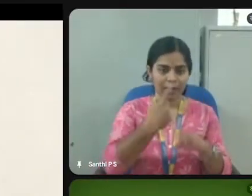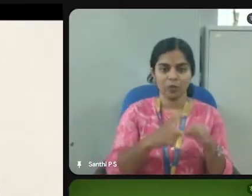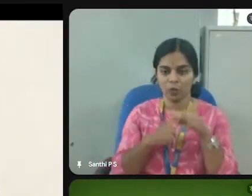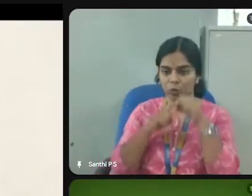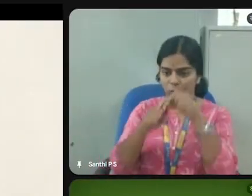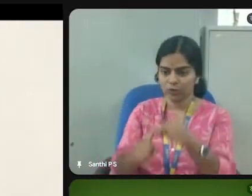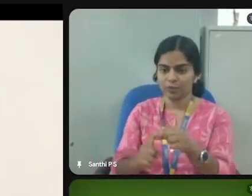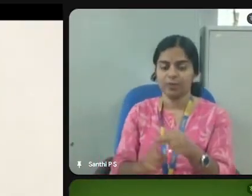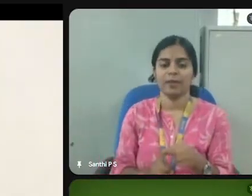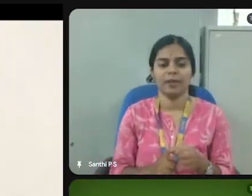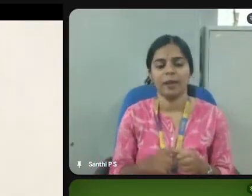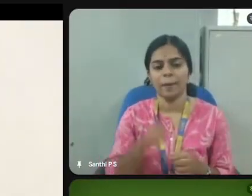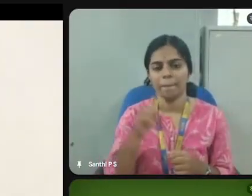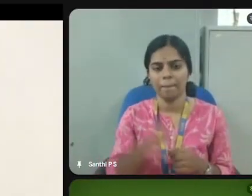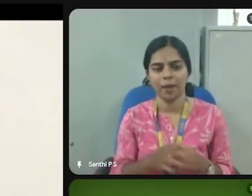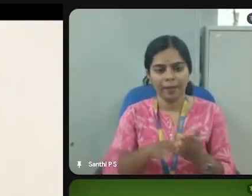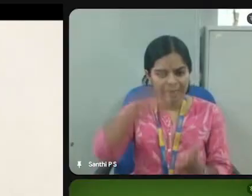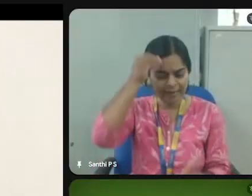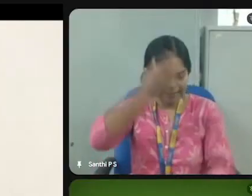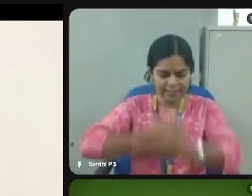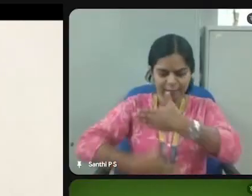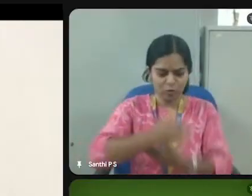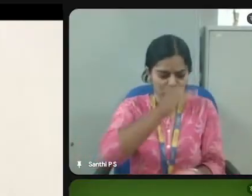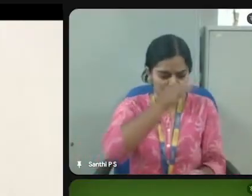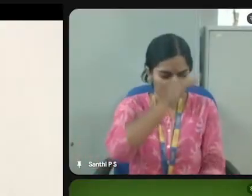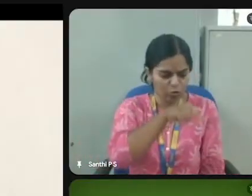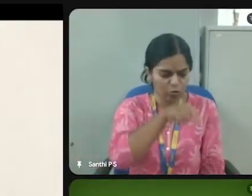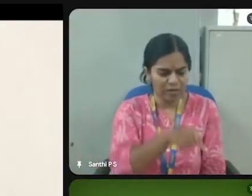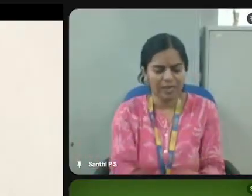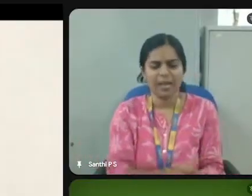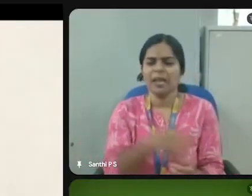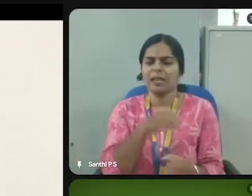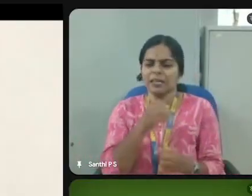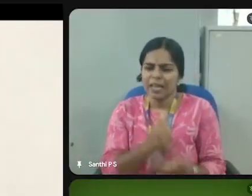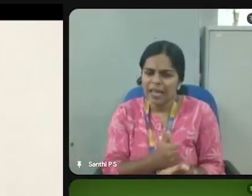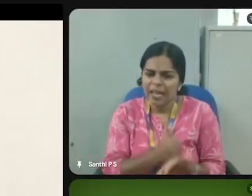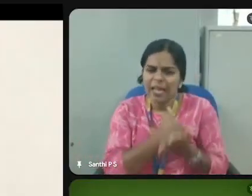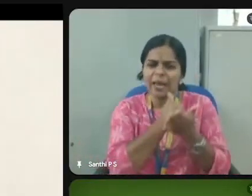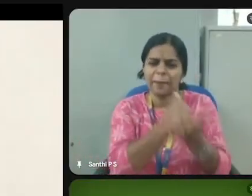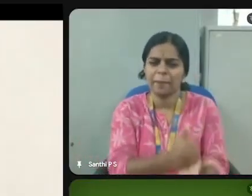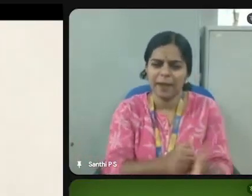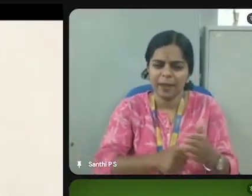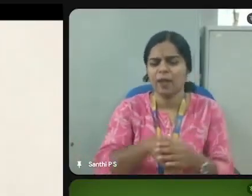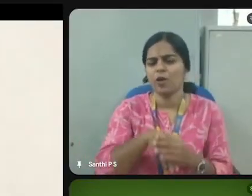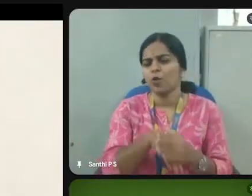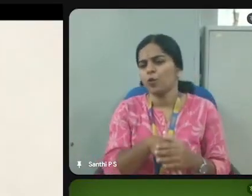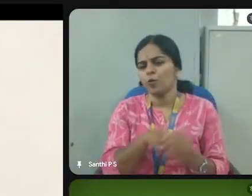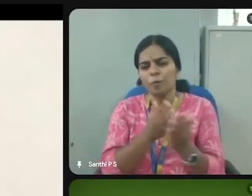തങ്കമണി മാമിനോടാണ്. പഠന പരിമിതിയുള്ള കുട്ടികൾക്ക് സഹായകമാകുന്ന ശാസ്ത്രീയ പഠന രീതികൾ എന്തൊക്കെയാണ്